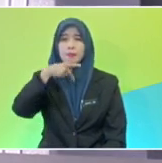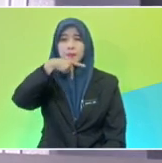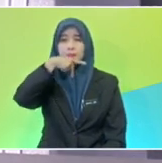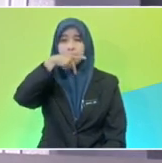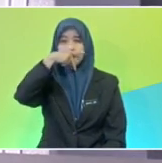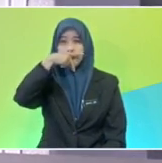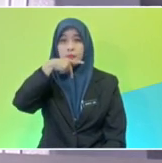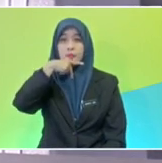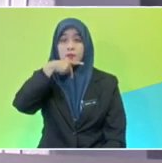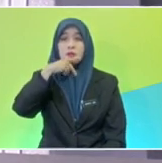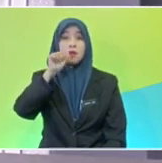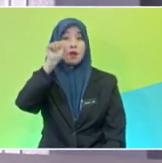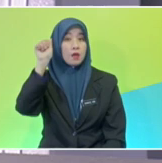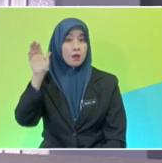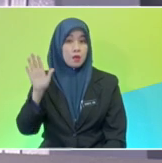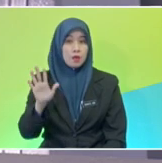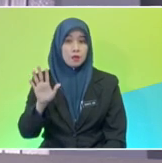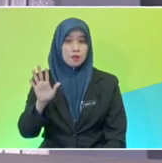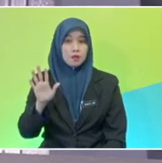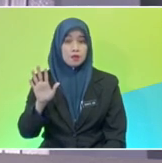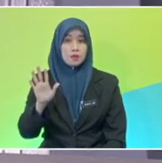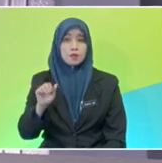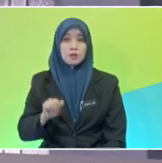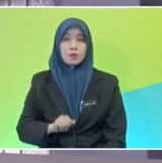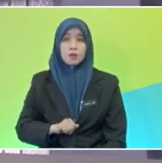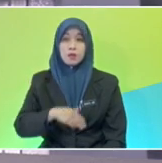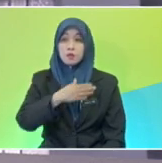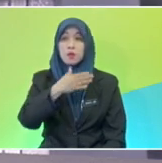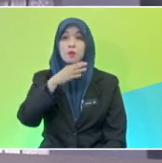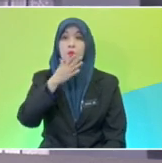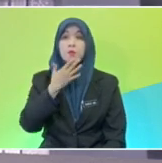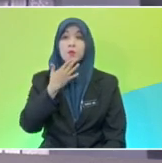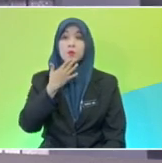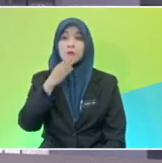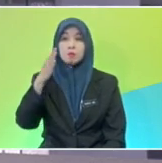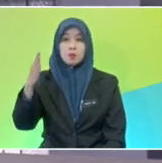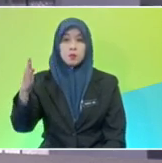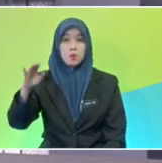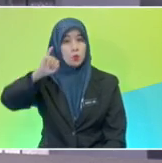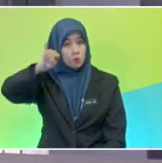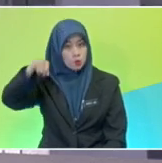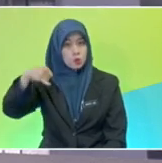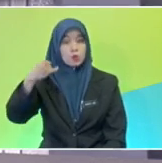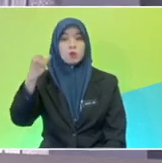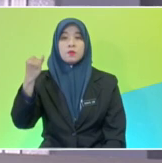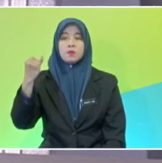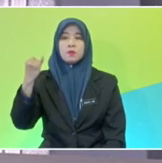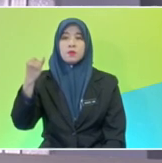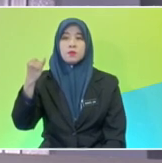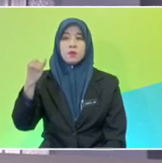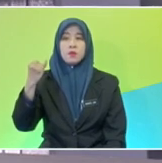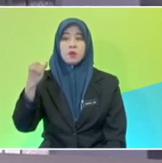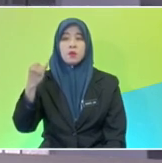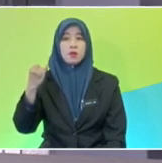Ahad. Ahad. Okey, sebelah dia ni warna biru ni? Ha, Jumaat. Jumaat. Ini hari yang cikgu